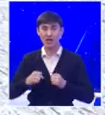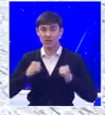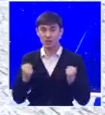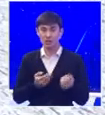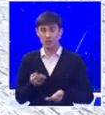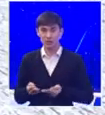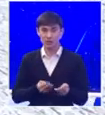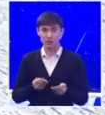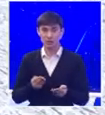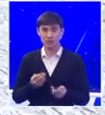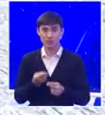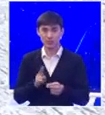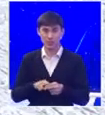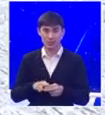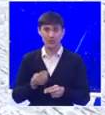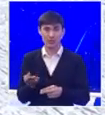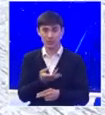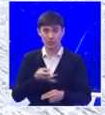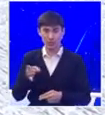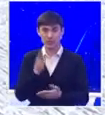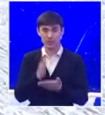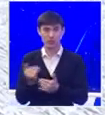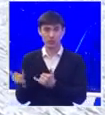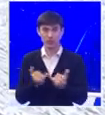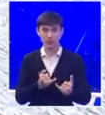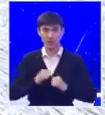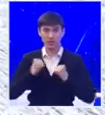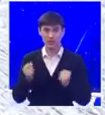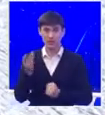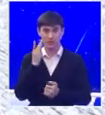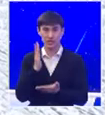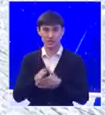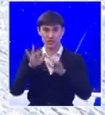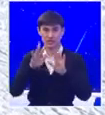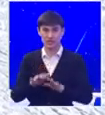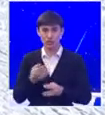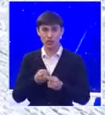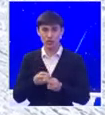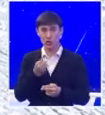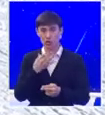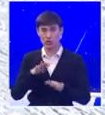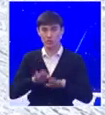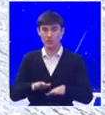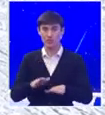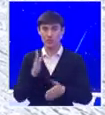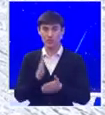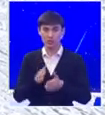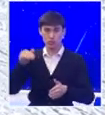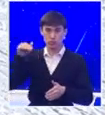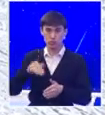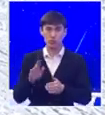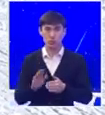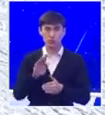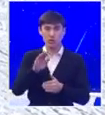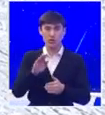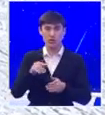благо для этого в нашем районе есть условия зимой всегда лежит снег очень хорошая местность есть пуске и подъемы в